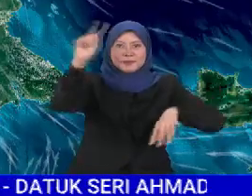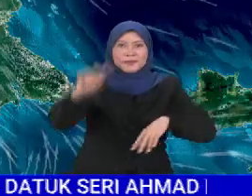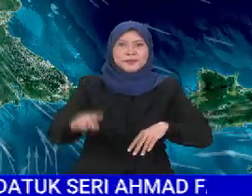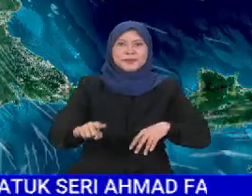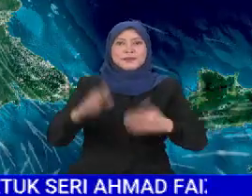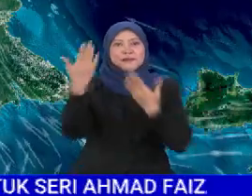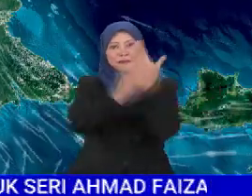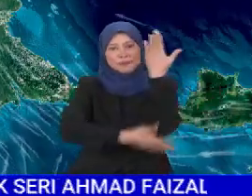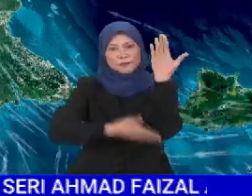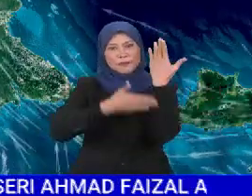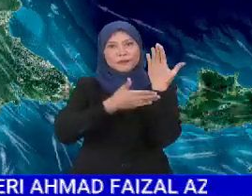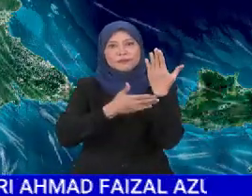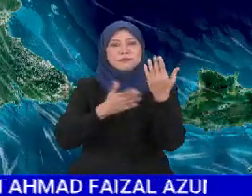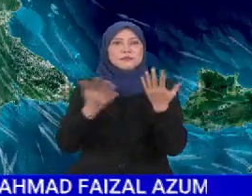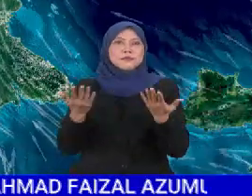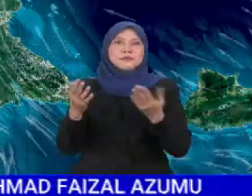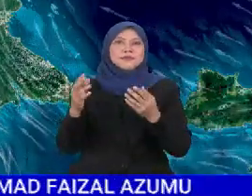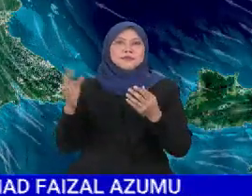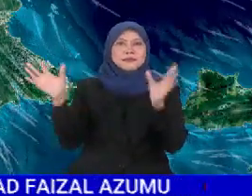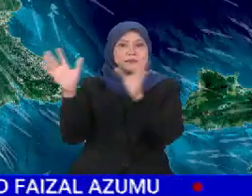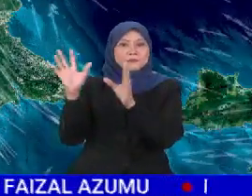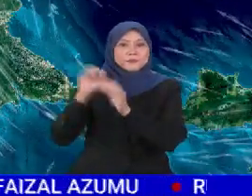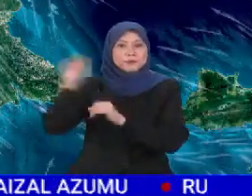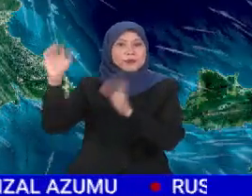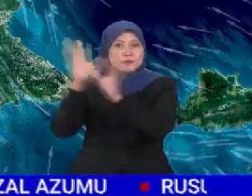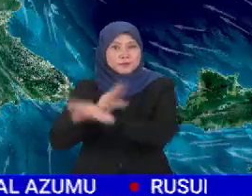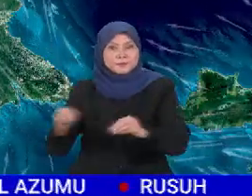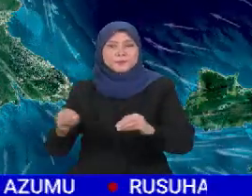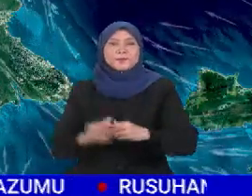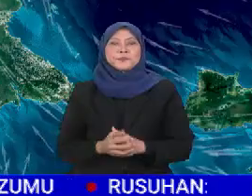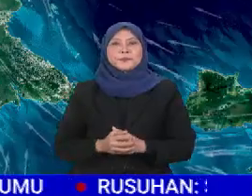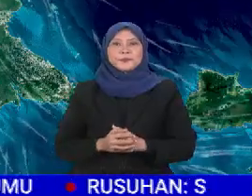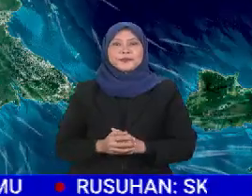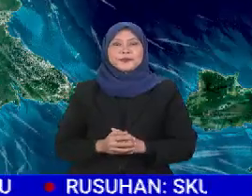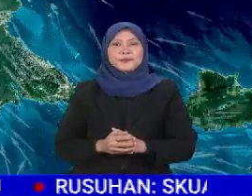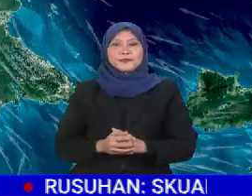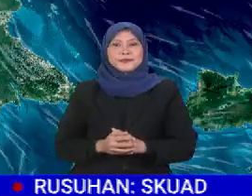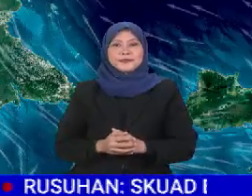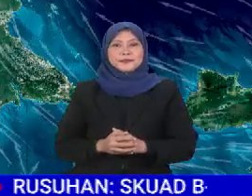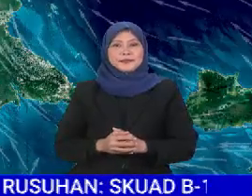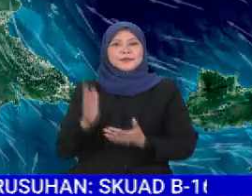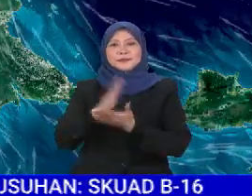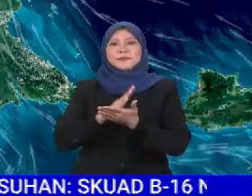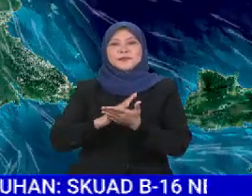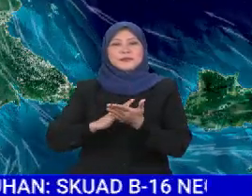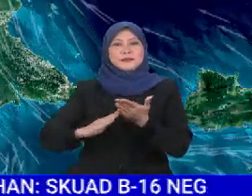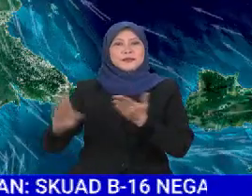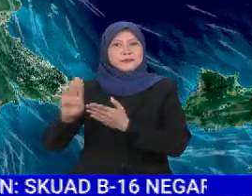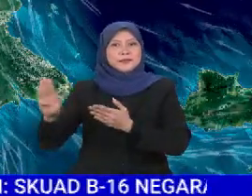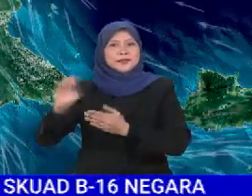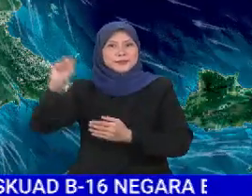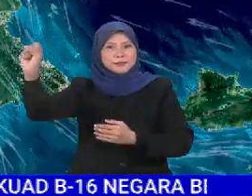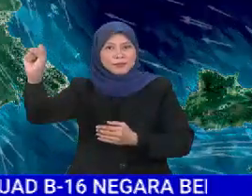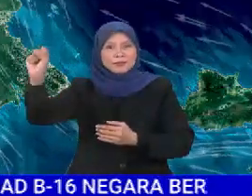hampir ke semua bahagian untuk kedua-dua negeri berkenaan. Keadaan cuaca ribut petir untuk terutamanya di bahagian-bahagian sebelah barat